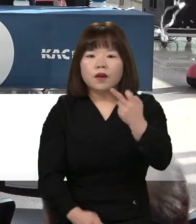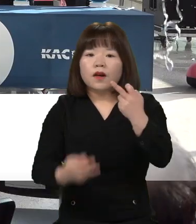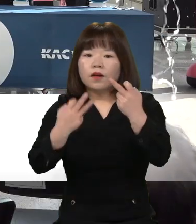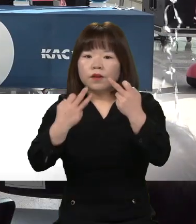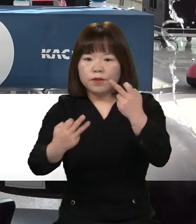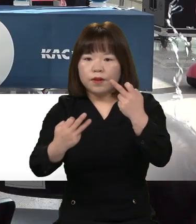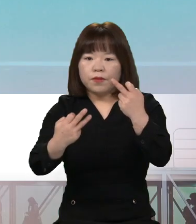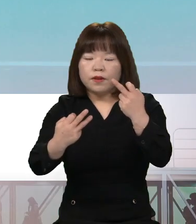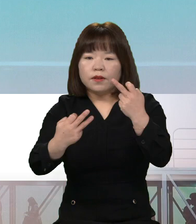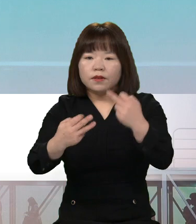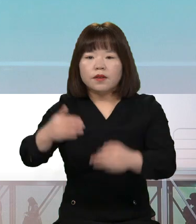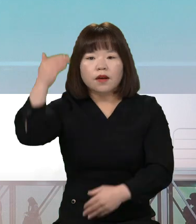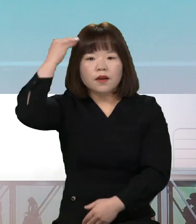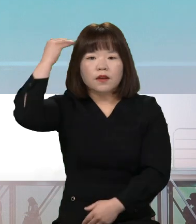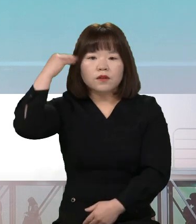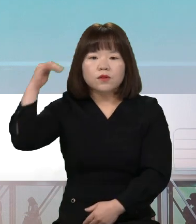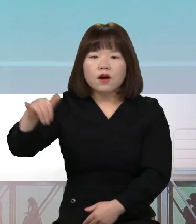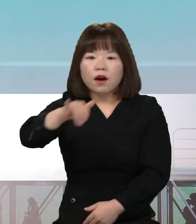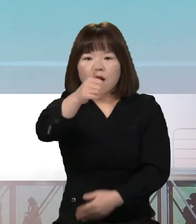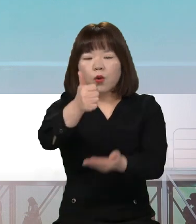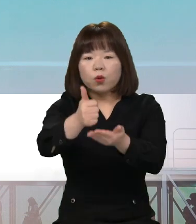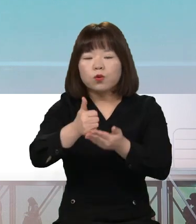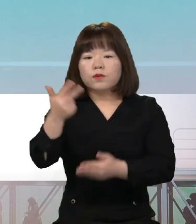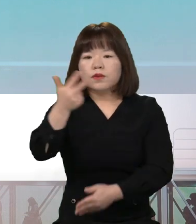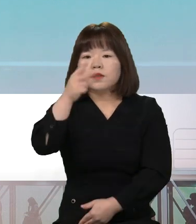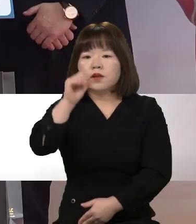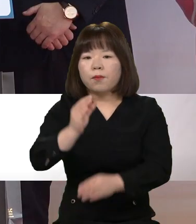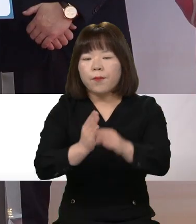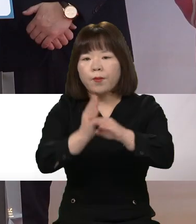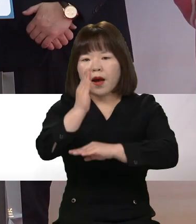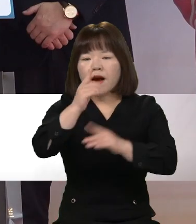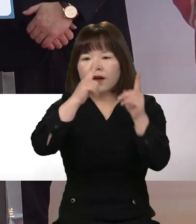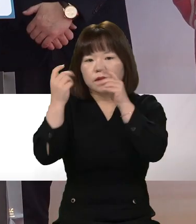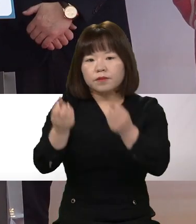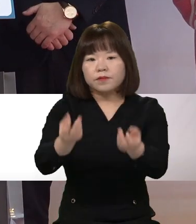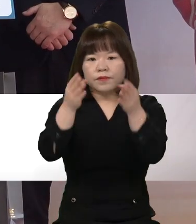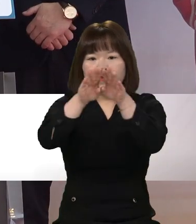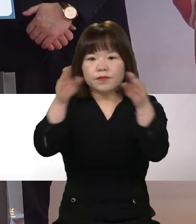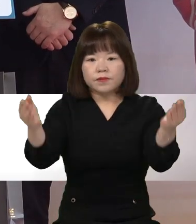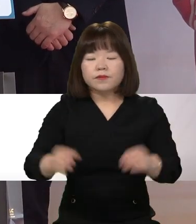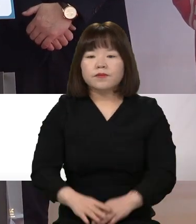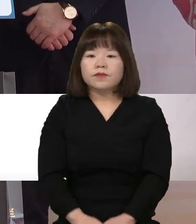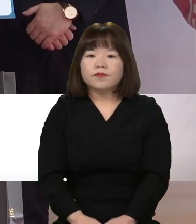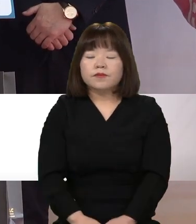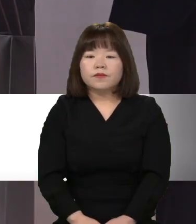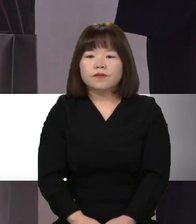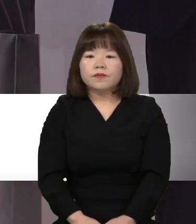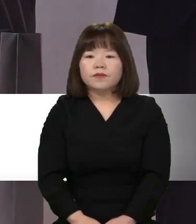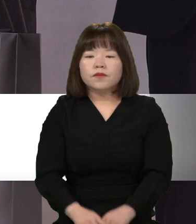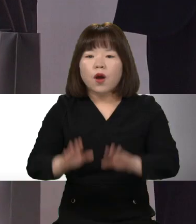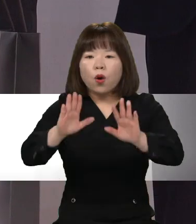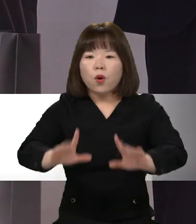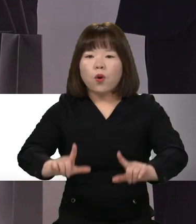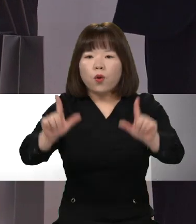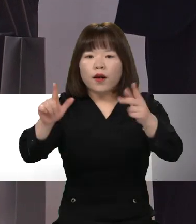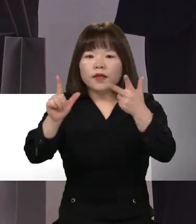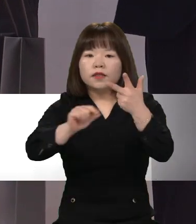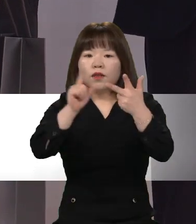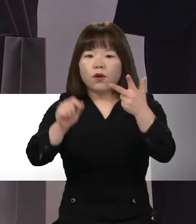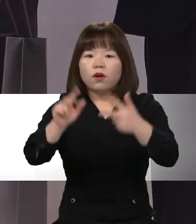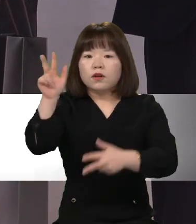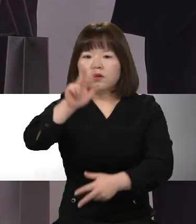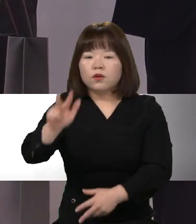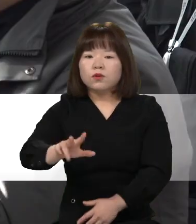13일 한국 공항공사 주관 국내 항공역에 7천만명 달성 기념식이 개최됐습니다 이날 행사는